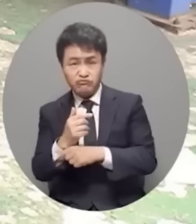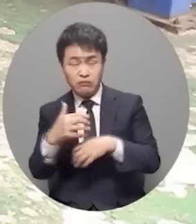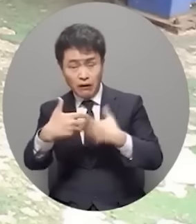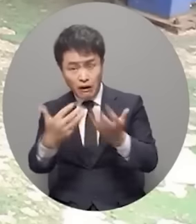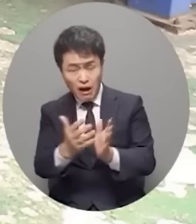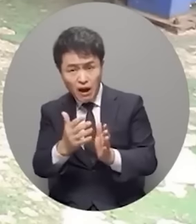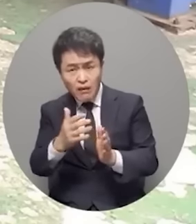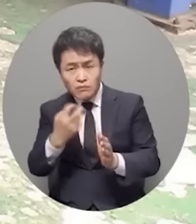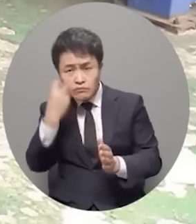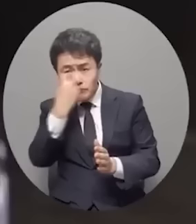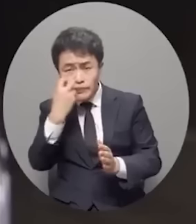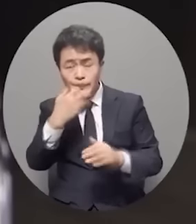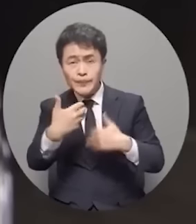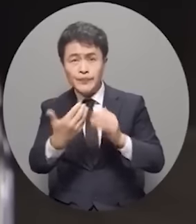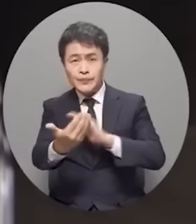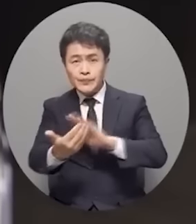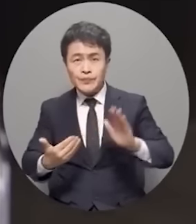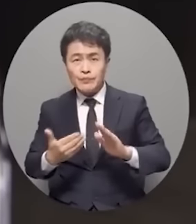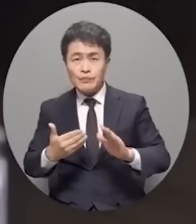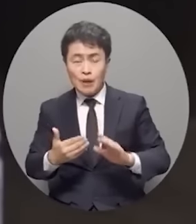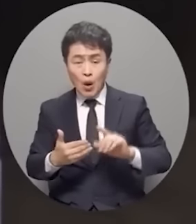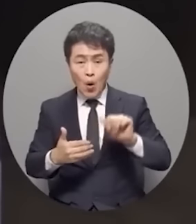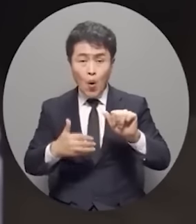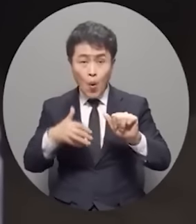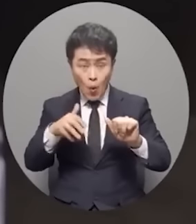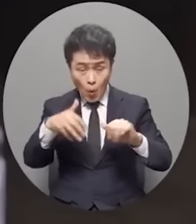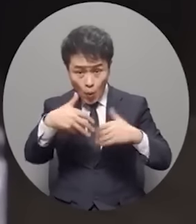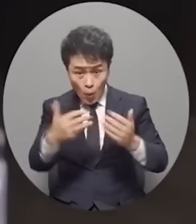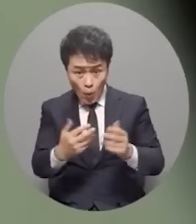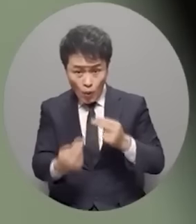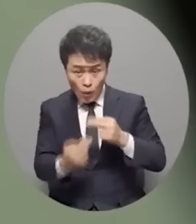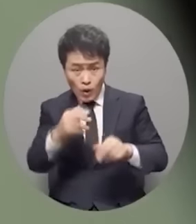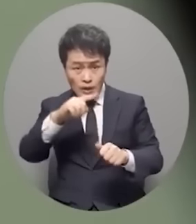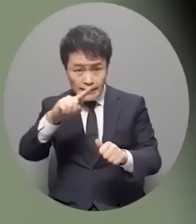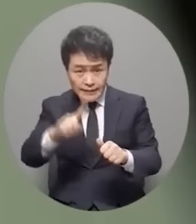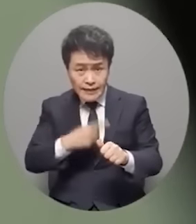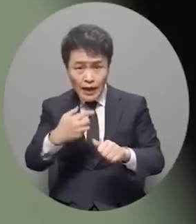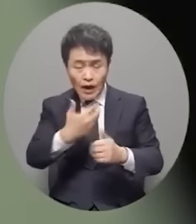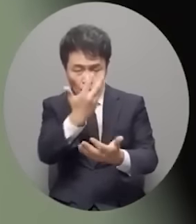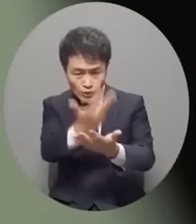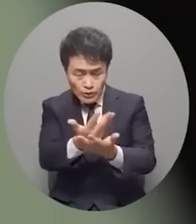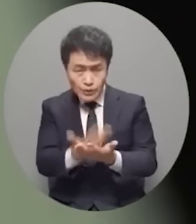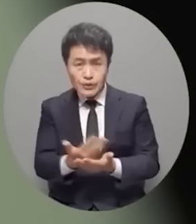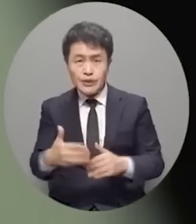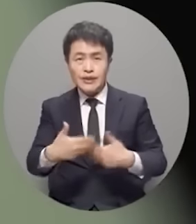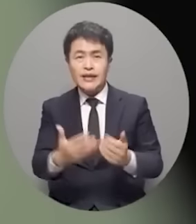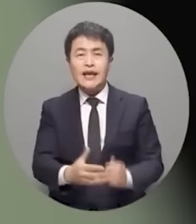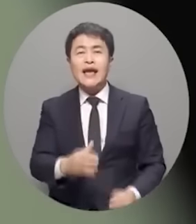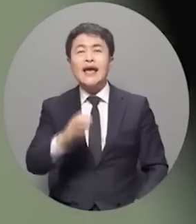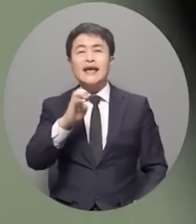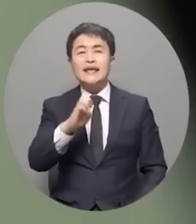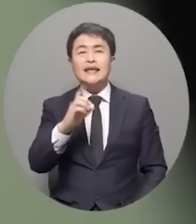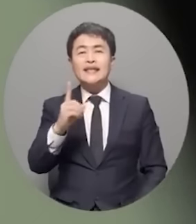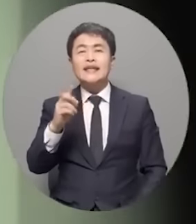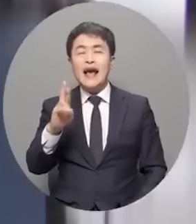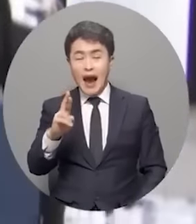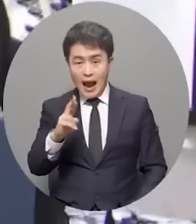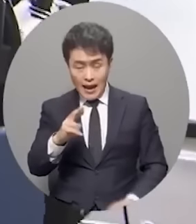찾기 위해 사고 직전 5초간의 차 상태가 저장되는 자동차 사고 기록 장치 EDR 분석이